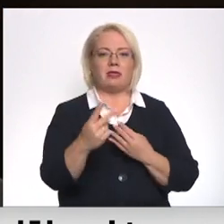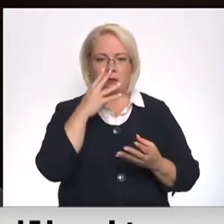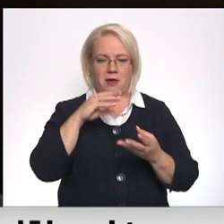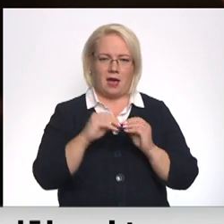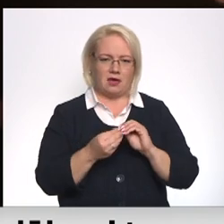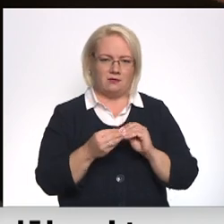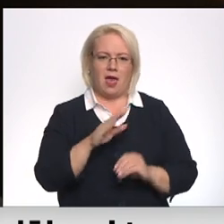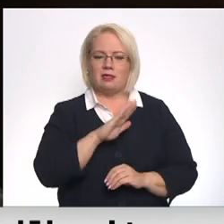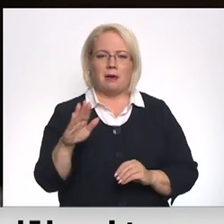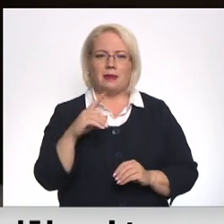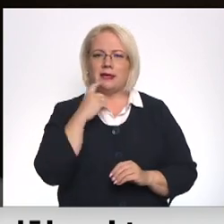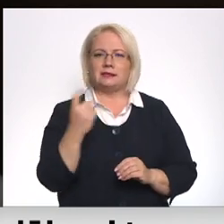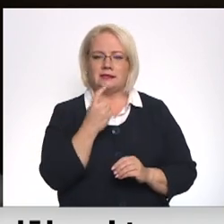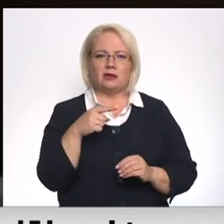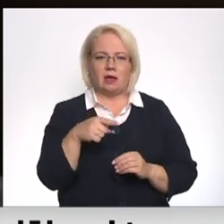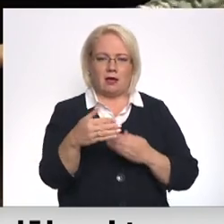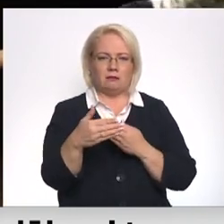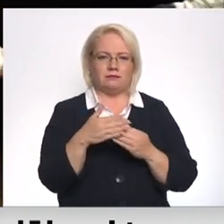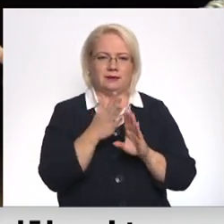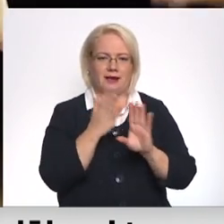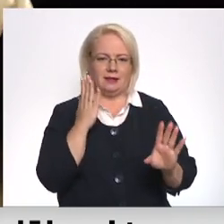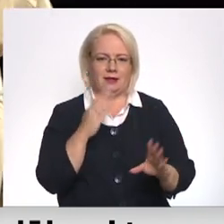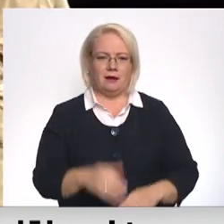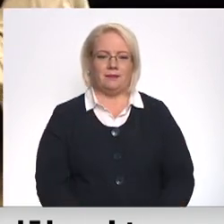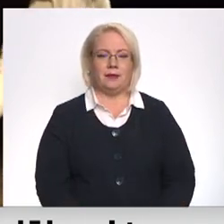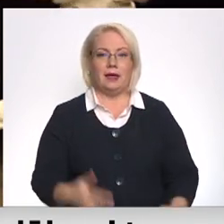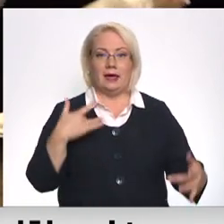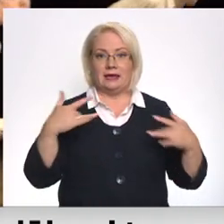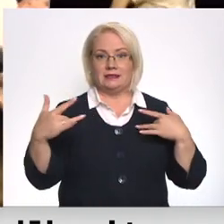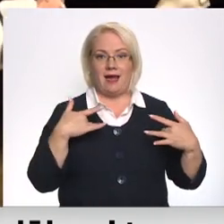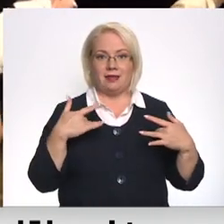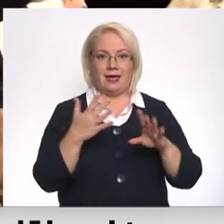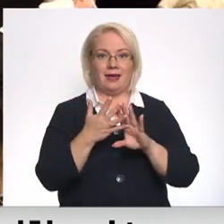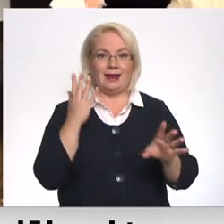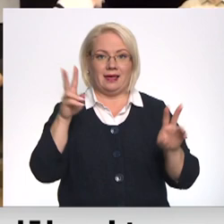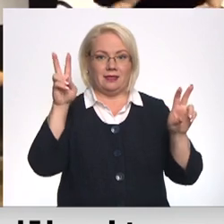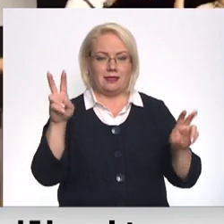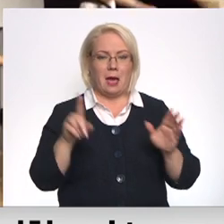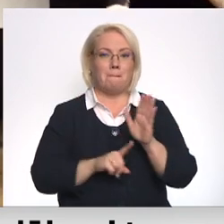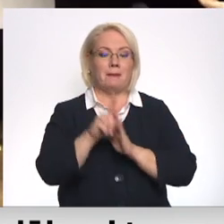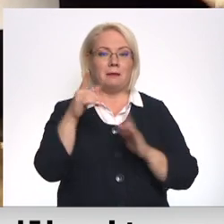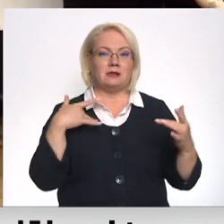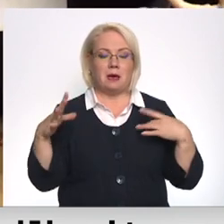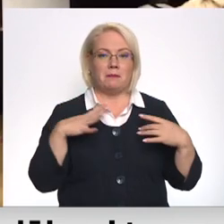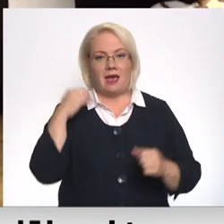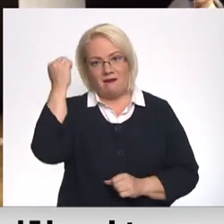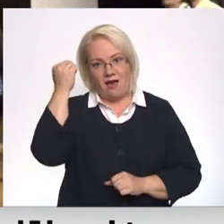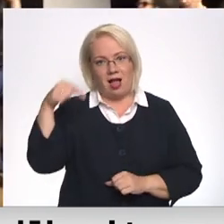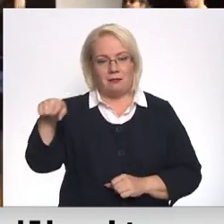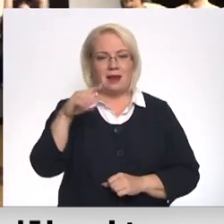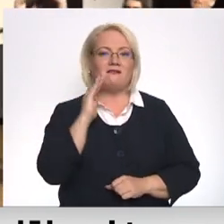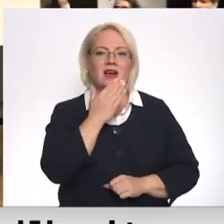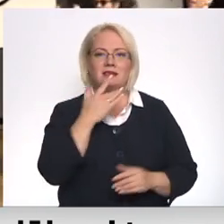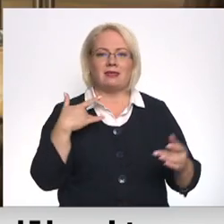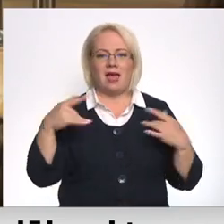jāievēro. Nebija tik cieši, kā šeit bija parādīts. Jā. Izrāda rinda pirmizrādi piedzīvoja jau brīvā dabā Valmieras vasaras